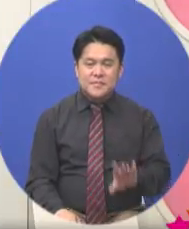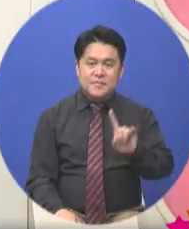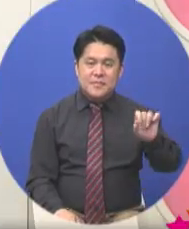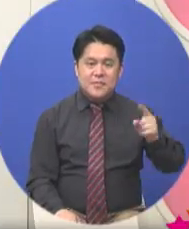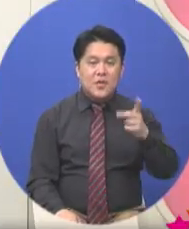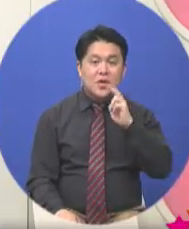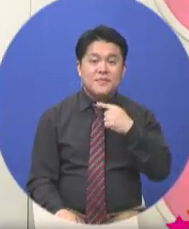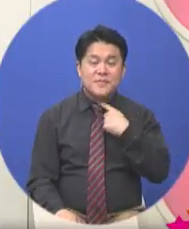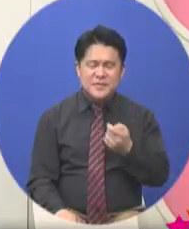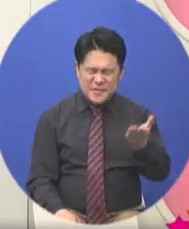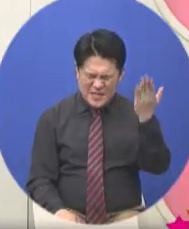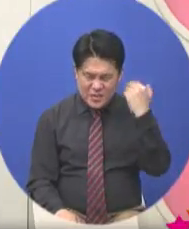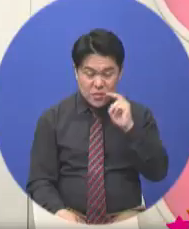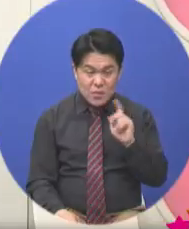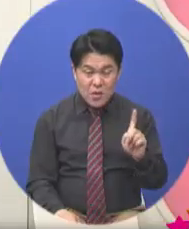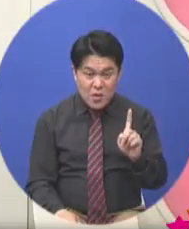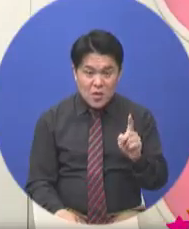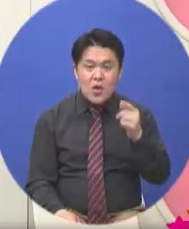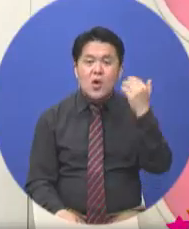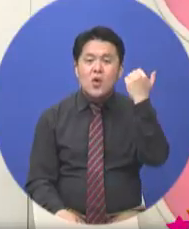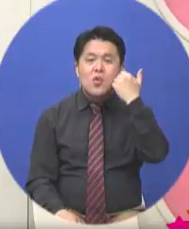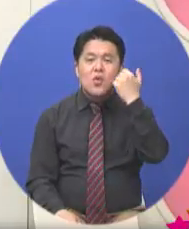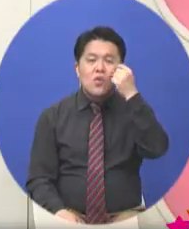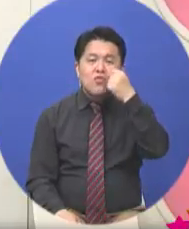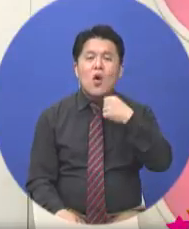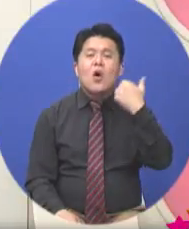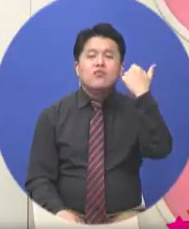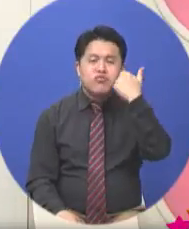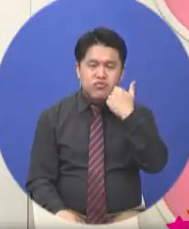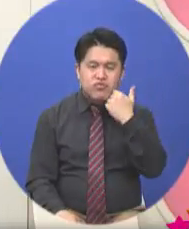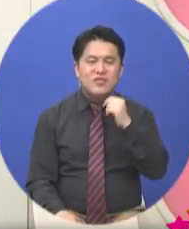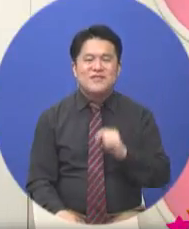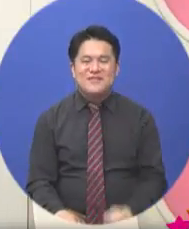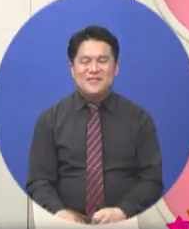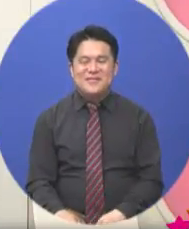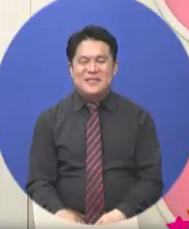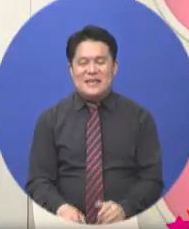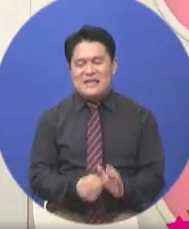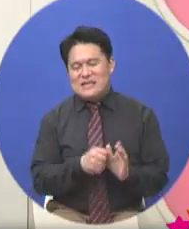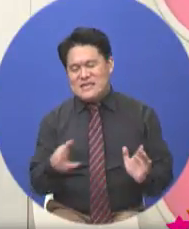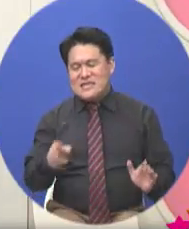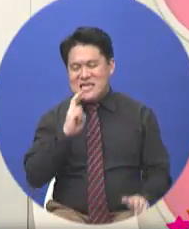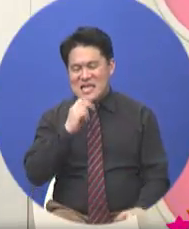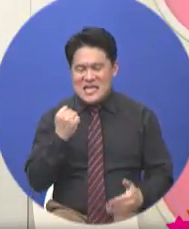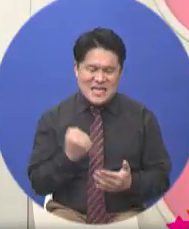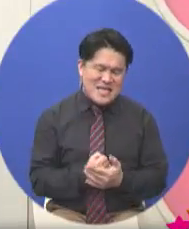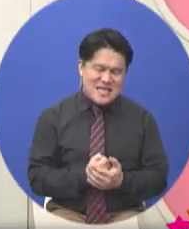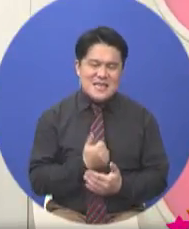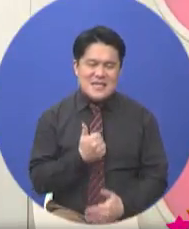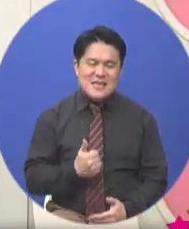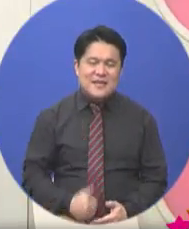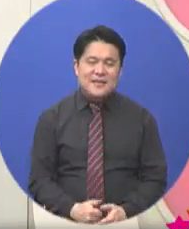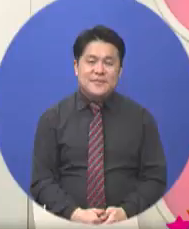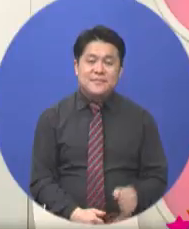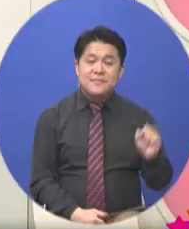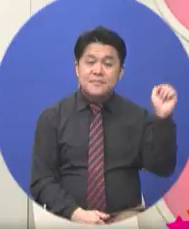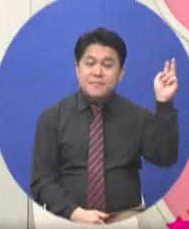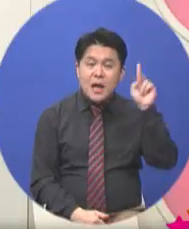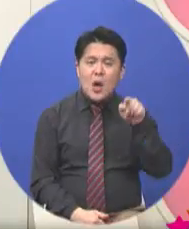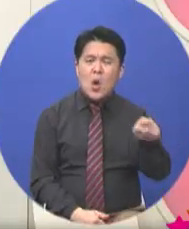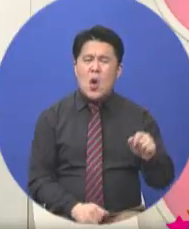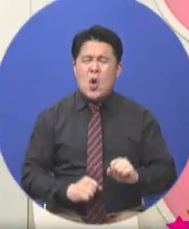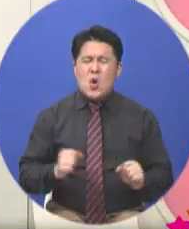누가 울어. 크, 오늘 또 명곡 같게 생겼다. 그러게요. 예. 네. 어떻게 그 김종찬님 갑자기 예, 예.